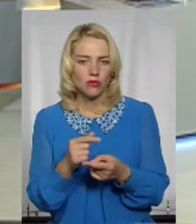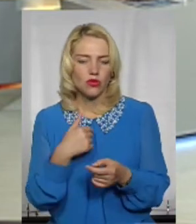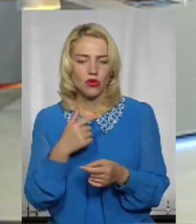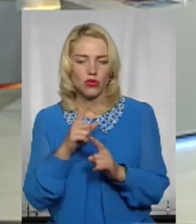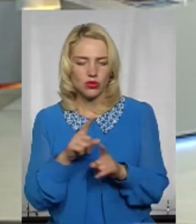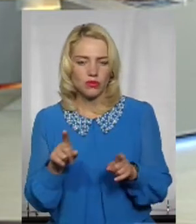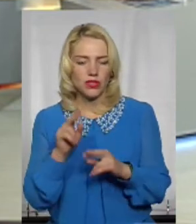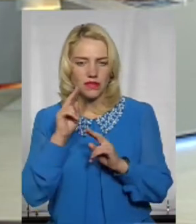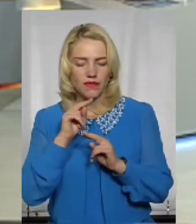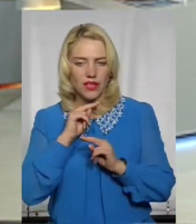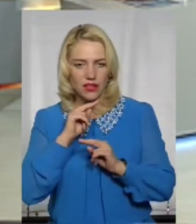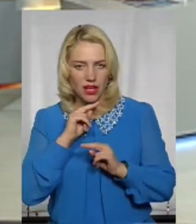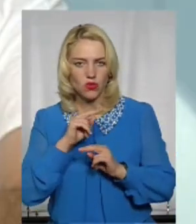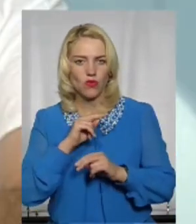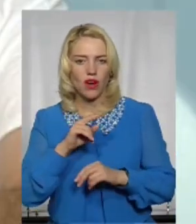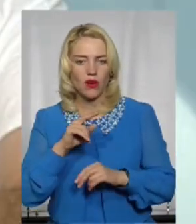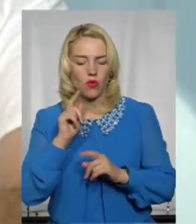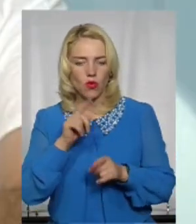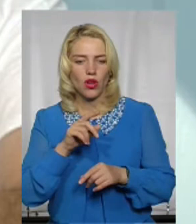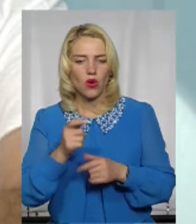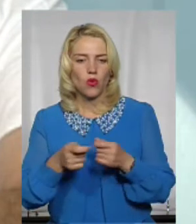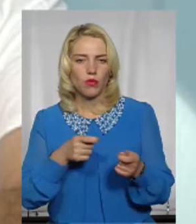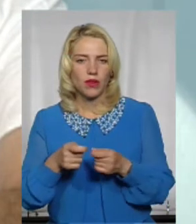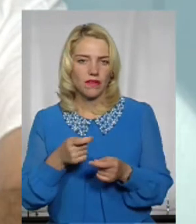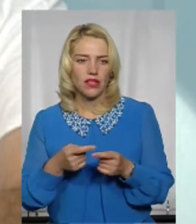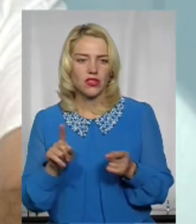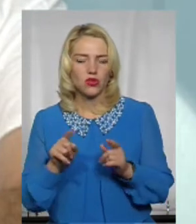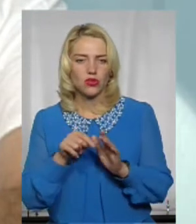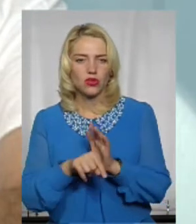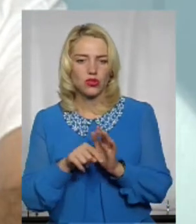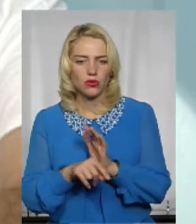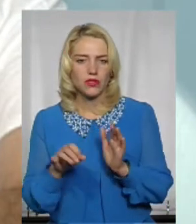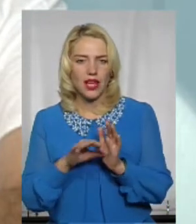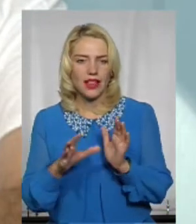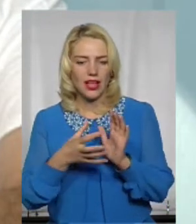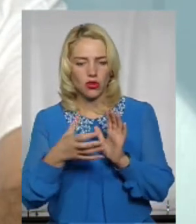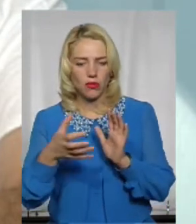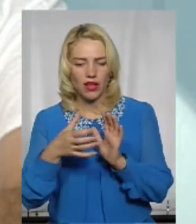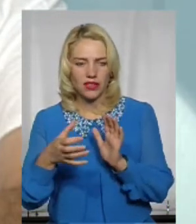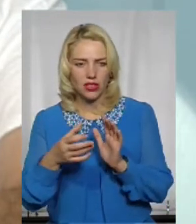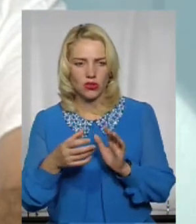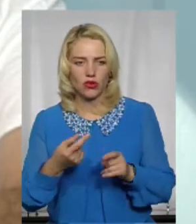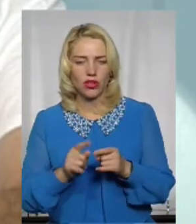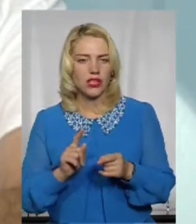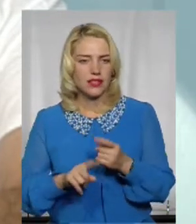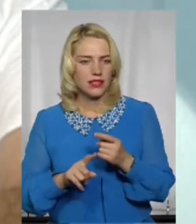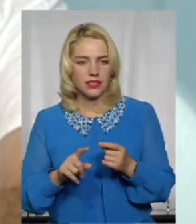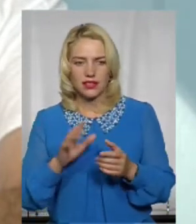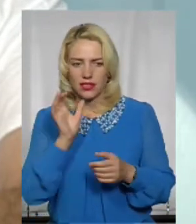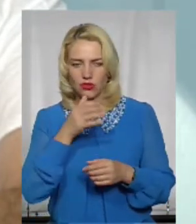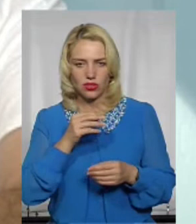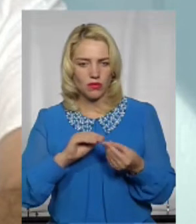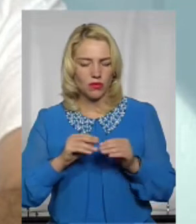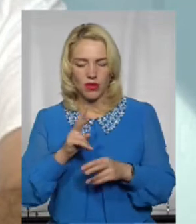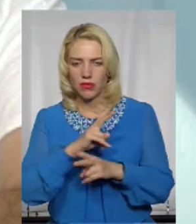звертають увагу управлінь на таку роботу, наприклад, що стосується електромагнітного випромінювання. Це дуже серйозна проблема. Ніхто цим